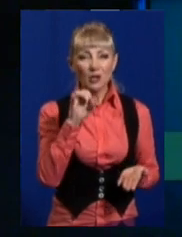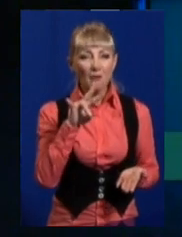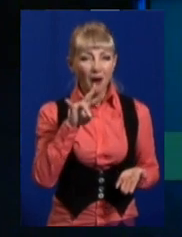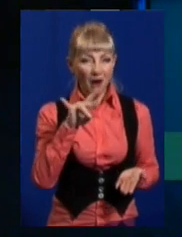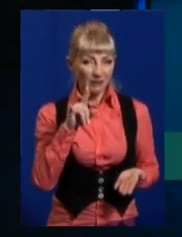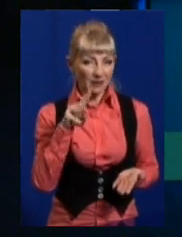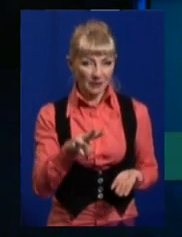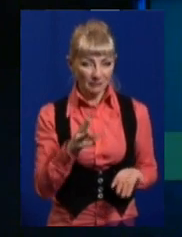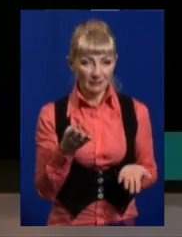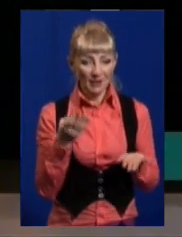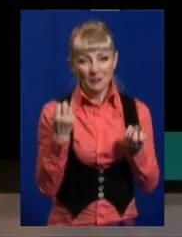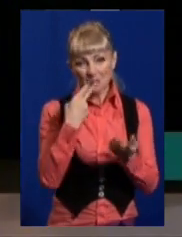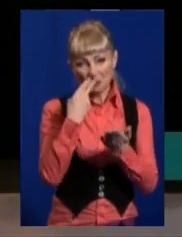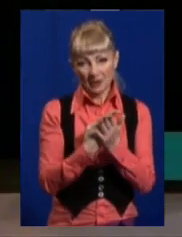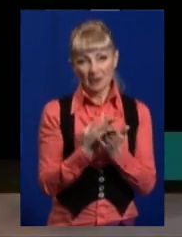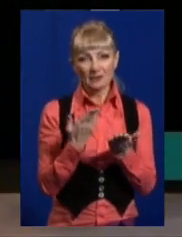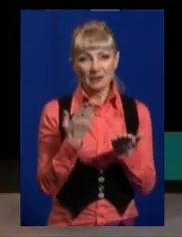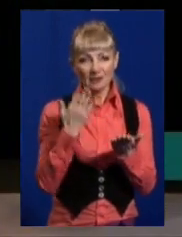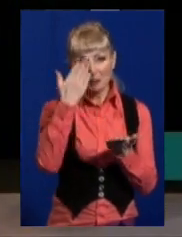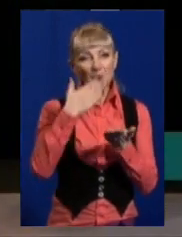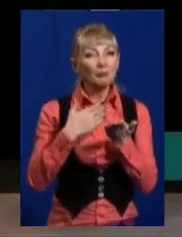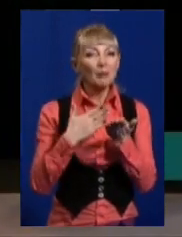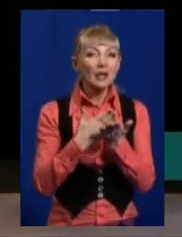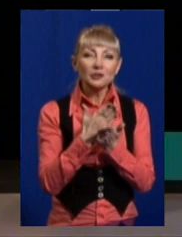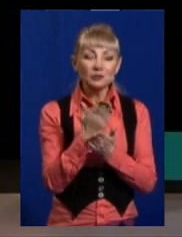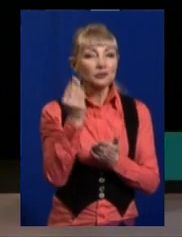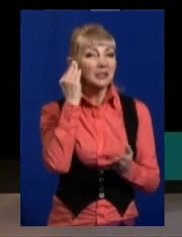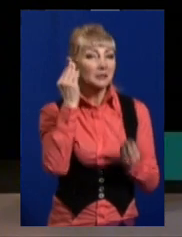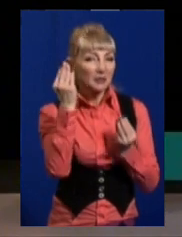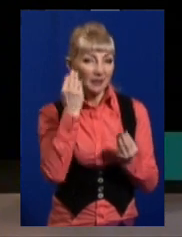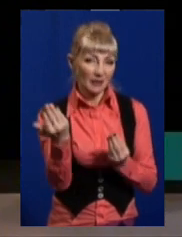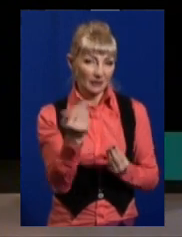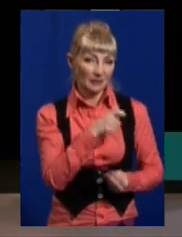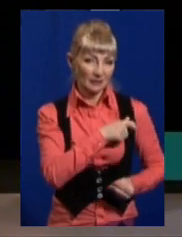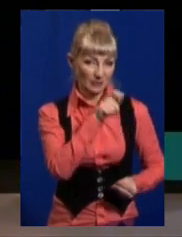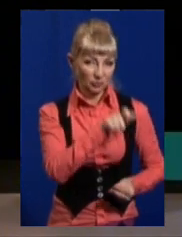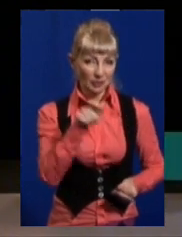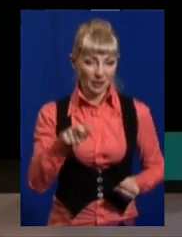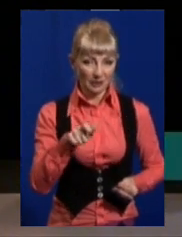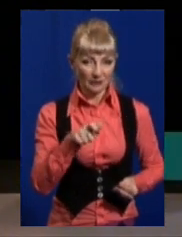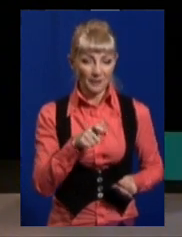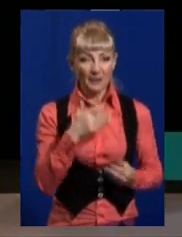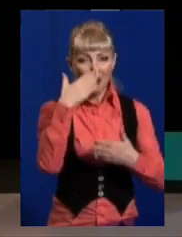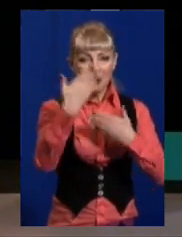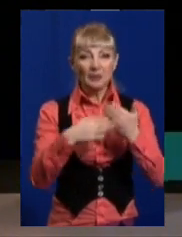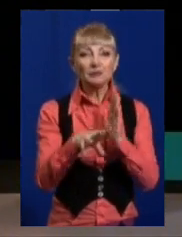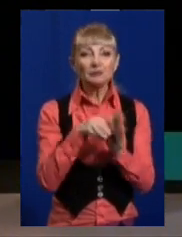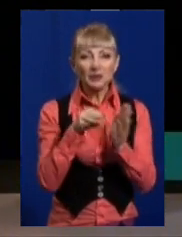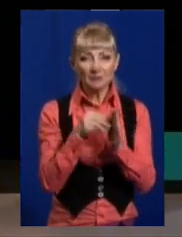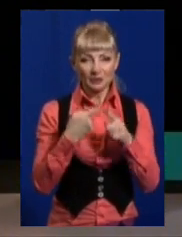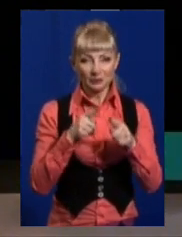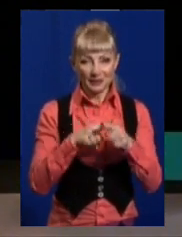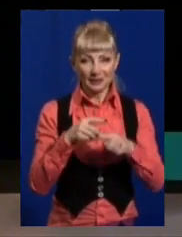певні політичні позиції їх членів. Тому мені здається, що саме таке передвиборче партійне